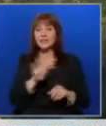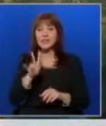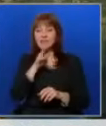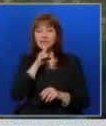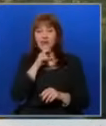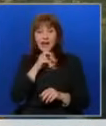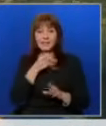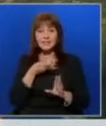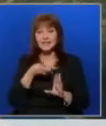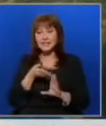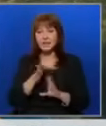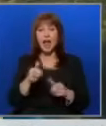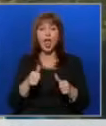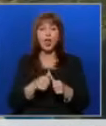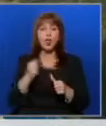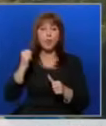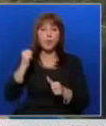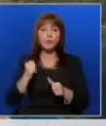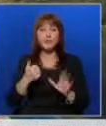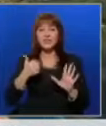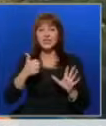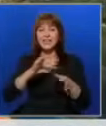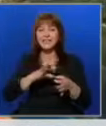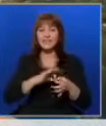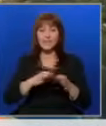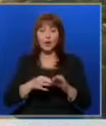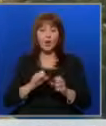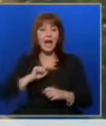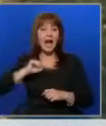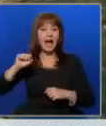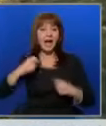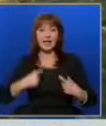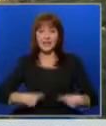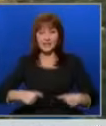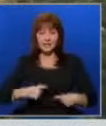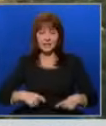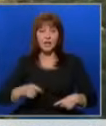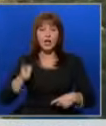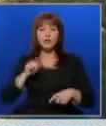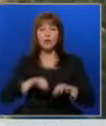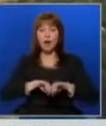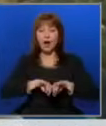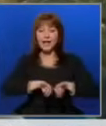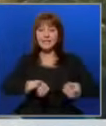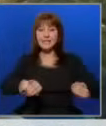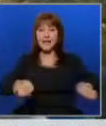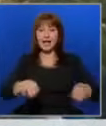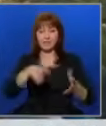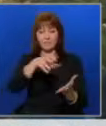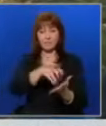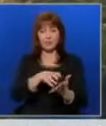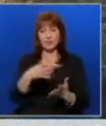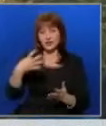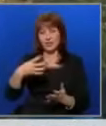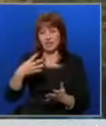маневрен състав с локомотив и 6 вагона от гара Илиенци до пост, разделен пост номер 4,